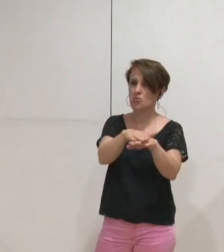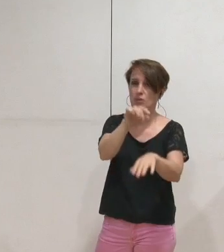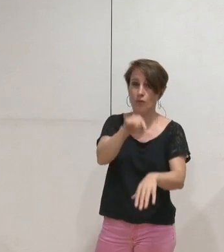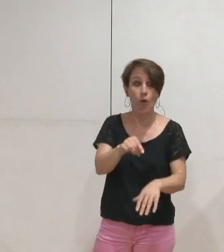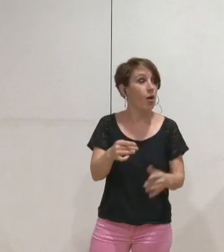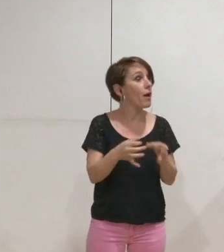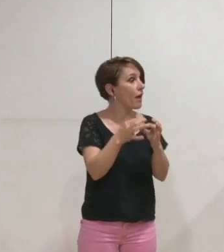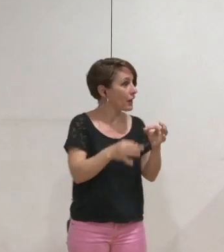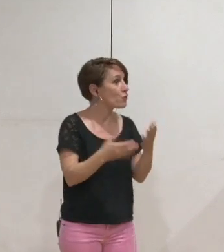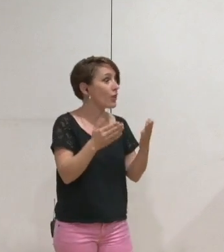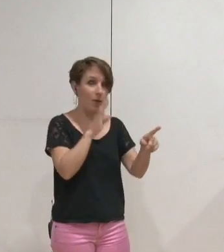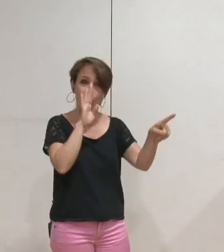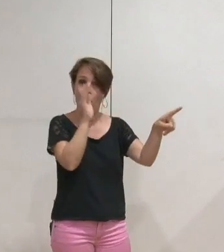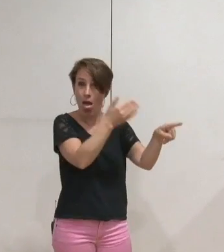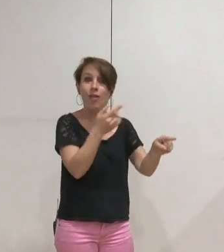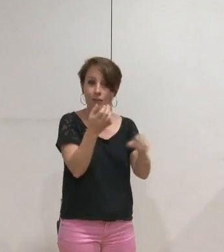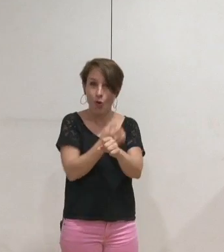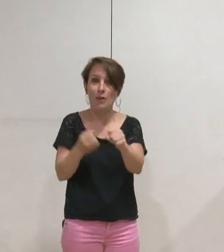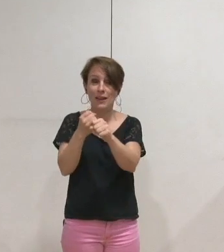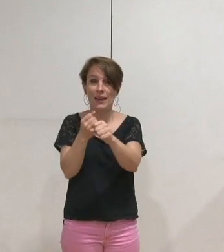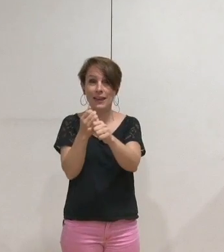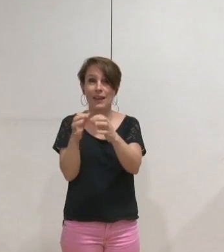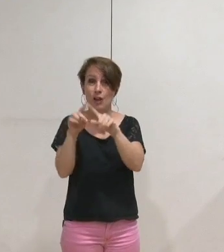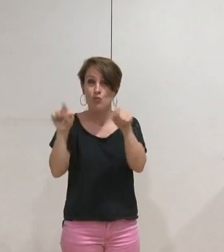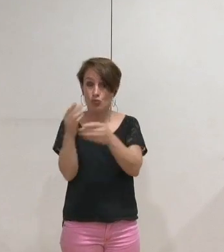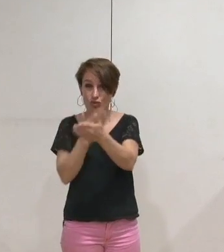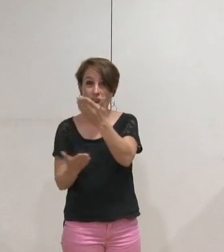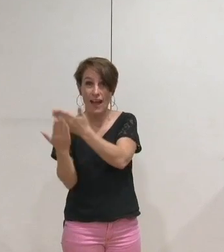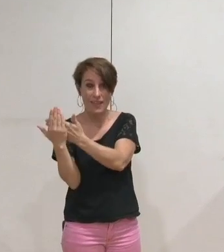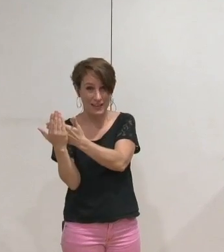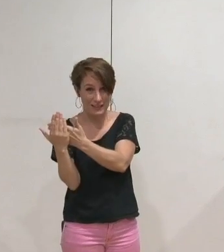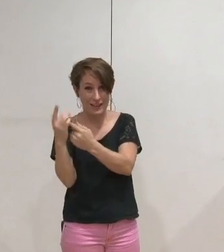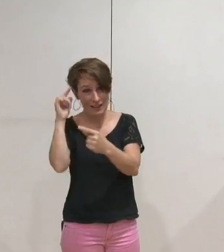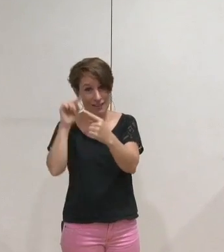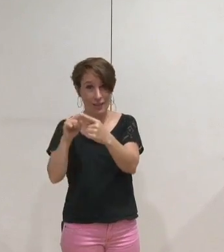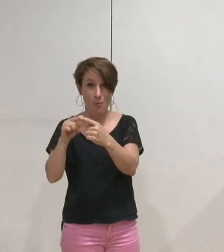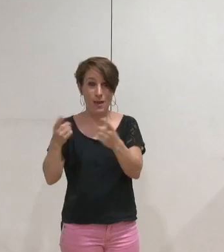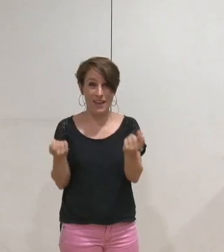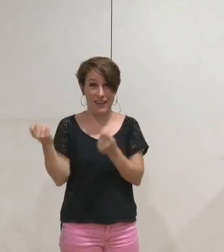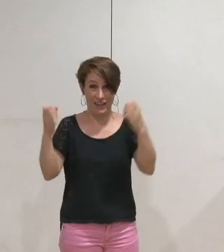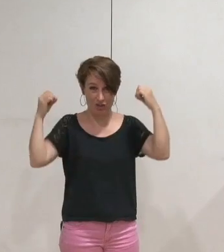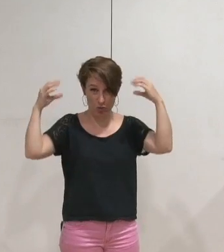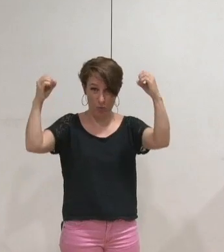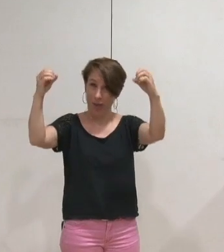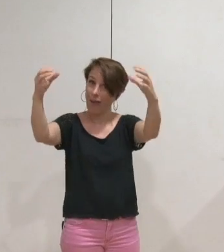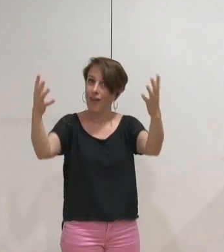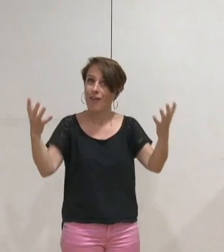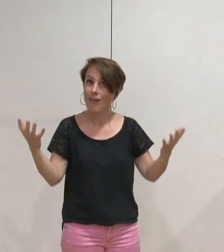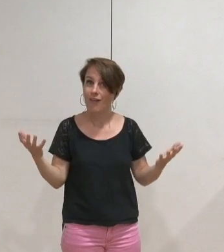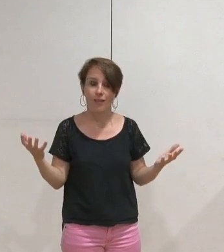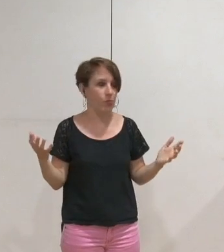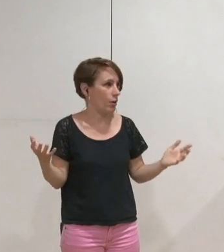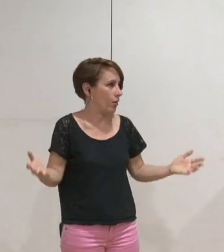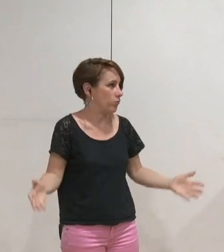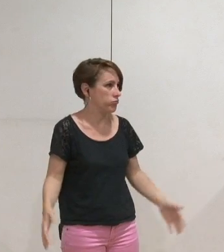un budget annexe de plus sur euh la régie lumière alors que franchement euh